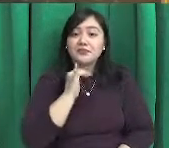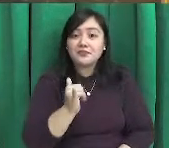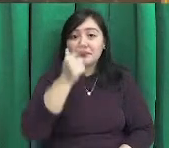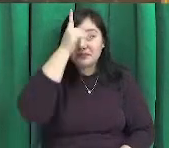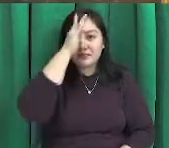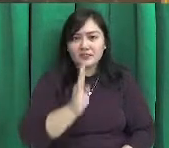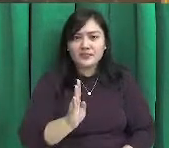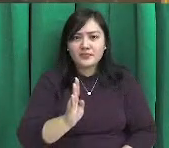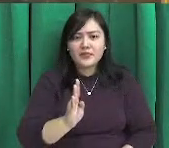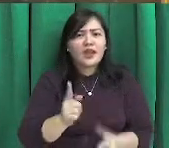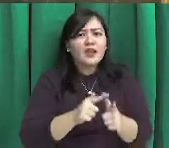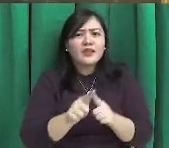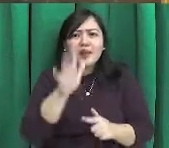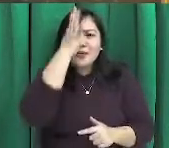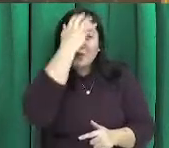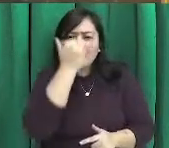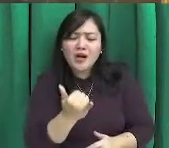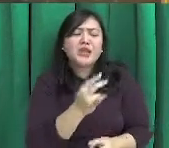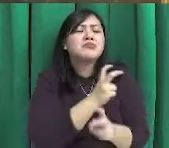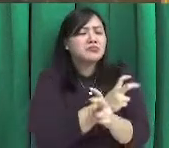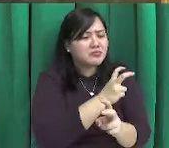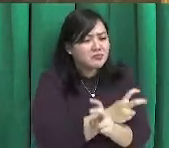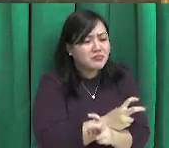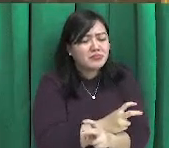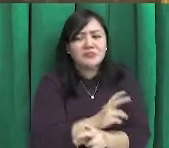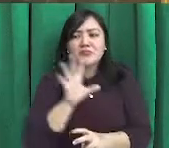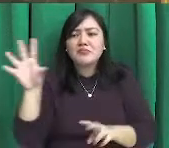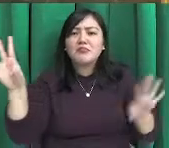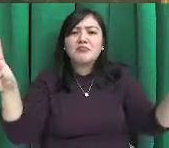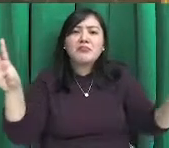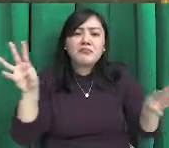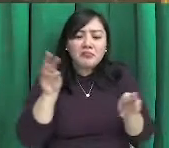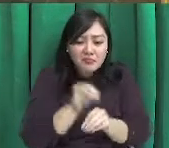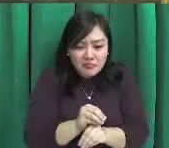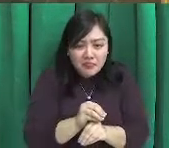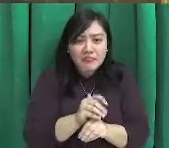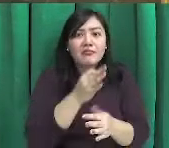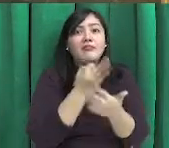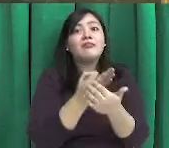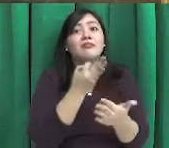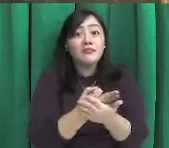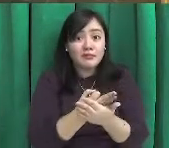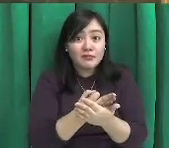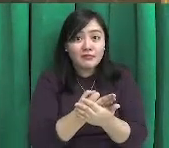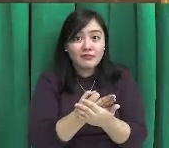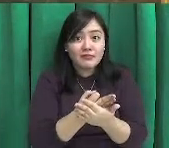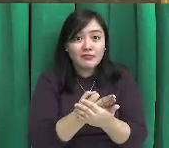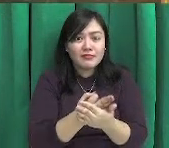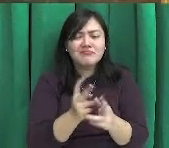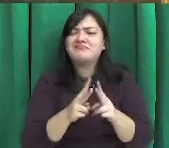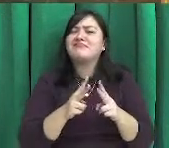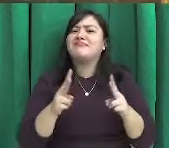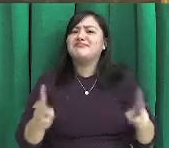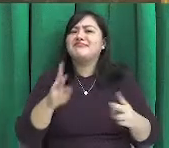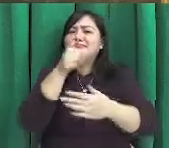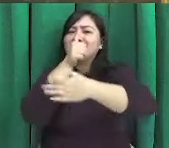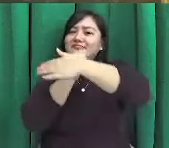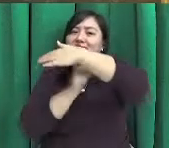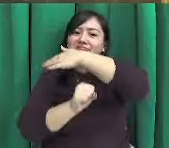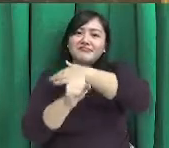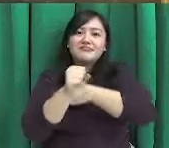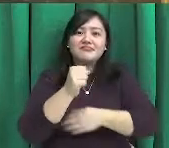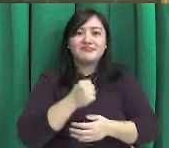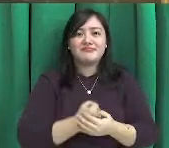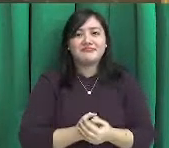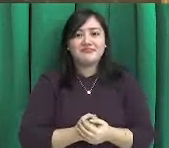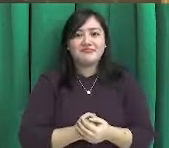pera? Yeah. Abay, mga kapatid, napakasimple yan. O sino mang nakikinig ngayon, may mukhang